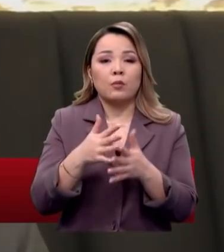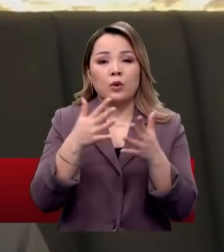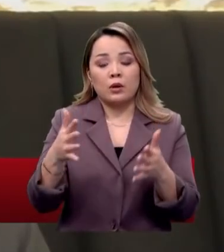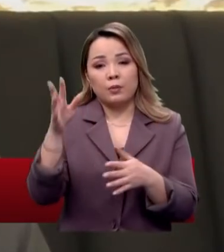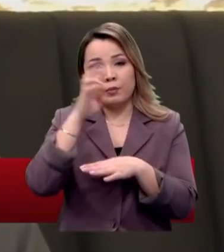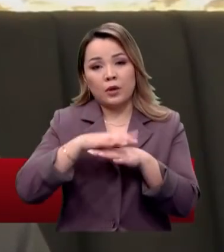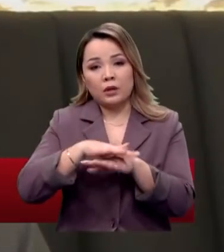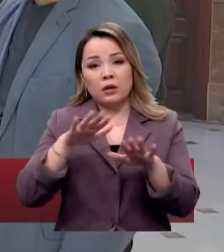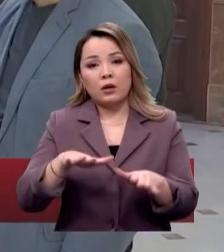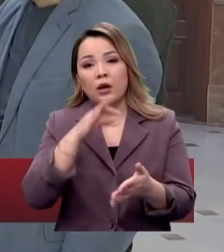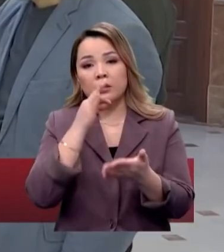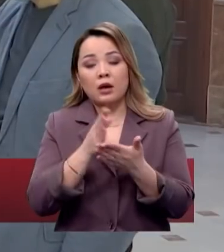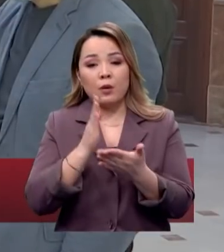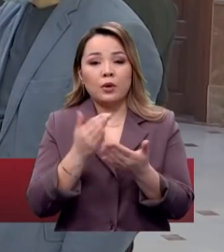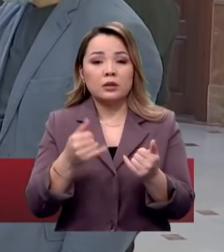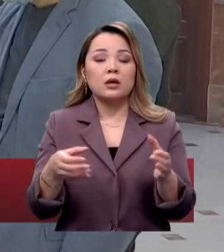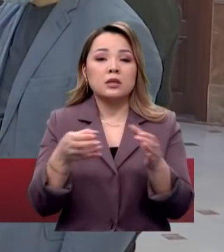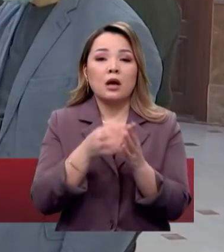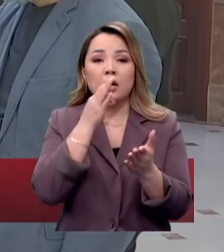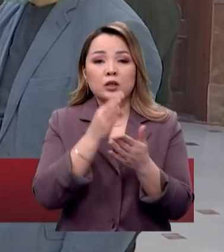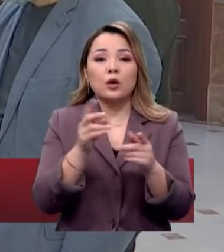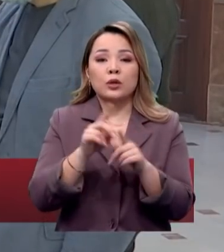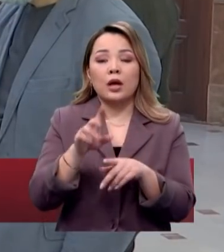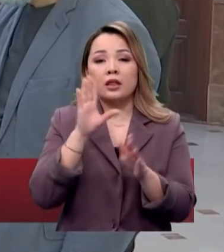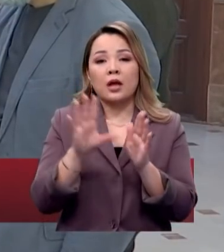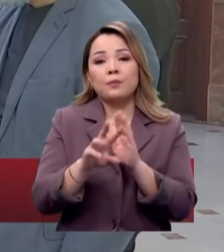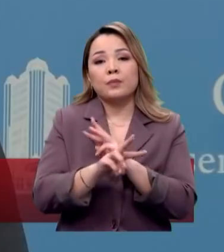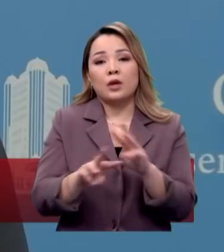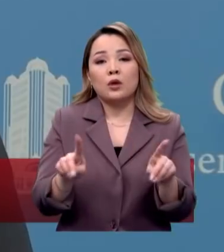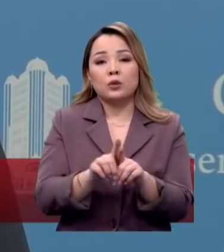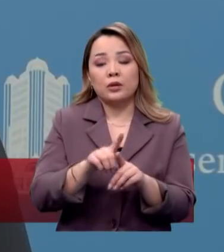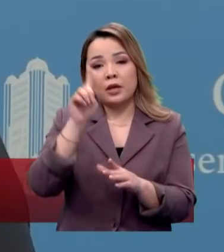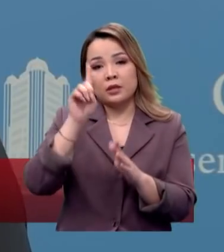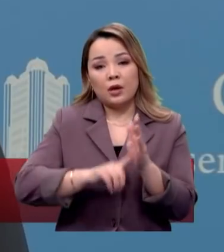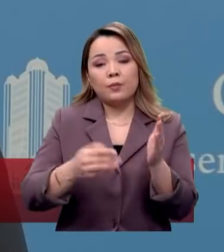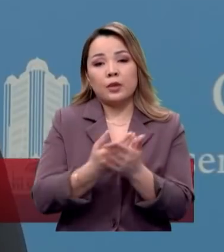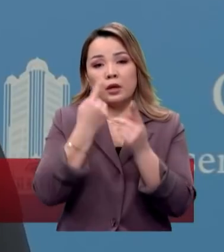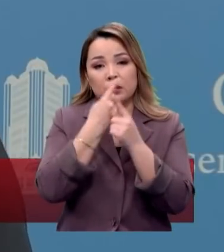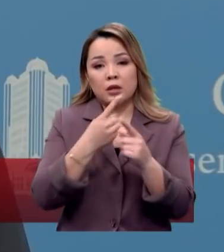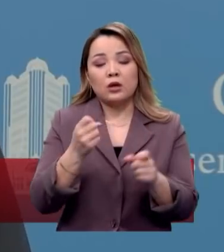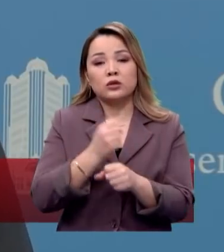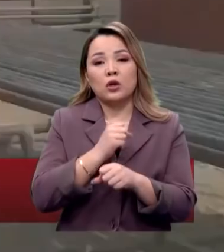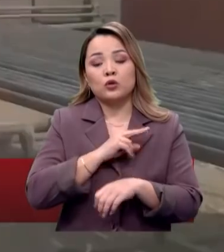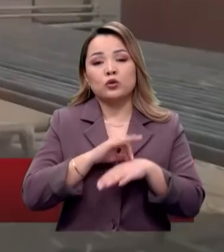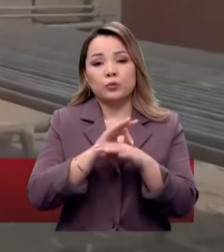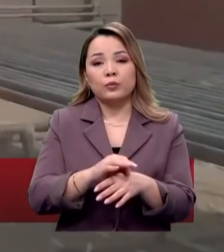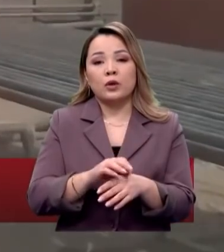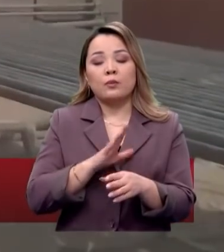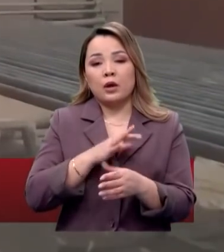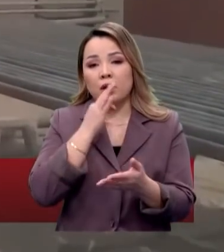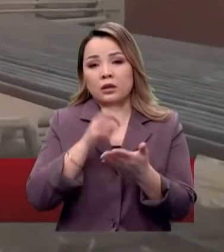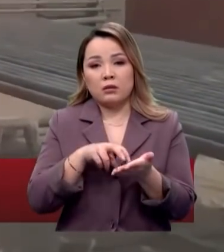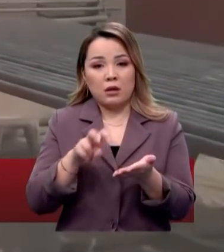мемлекеттің мүддесі жатыр. Ал салаға жауапты энергетика министрі болса, ондай сенімді мәлімдемелерді жасаудан аулақпын дейді.